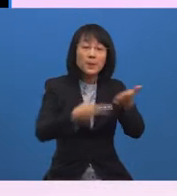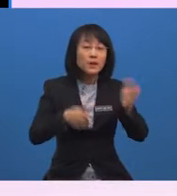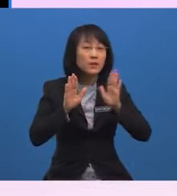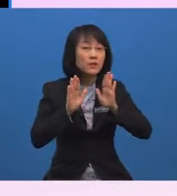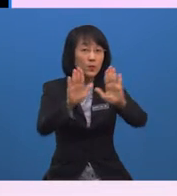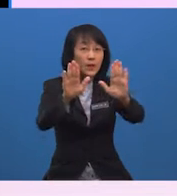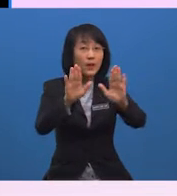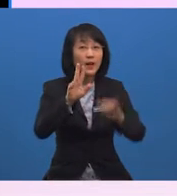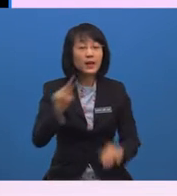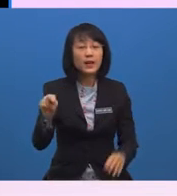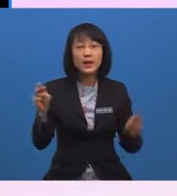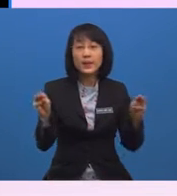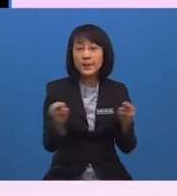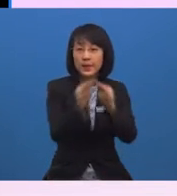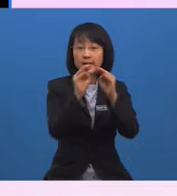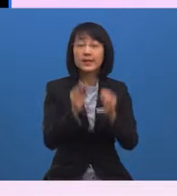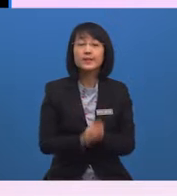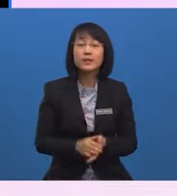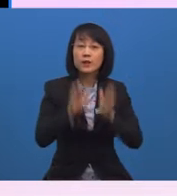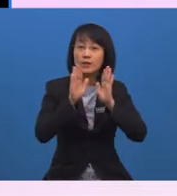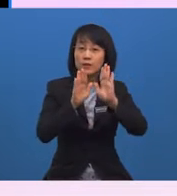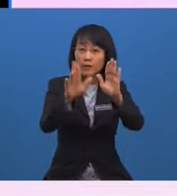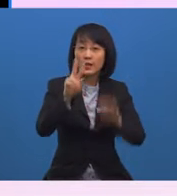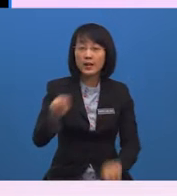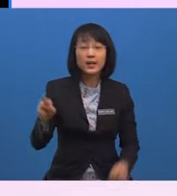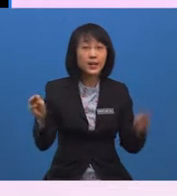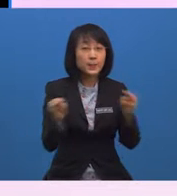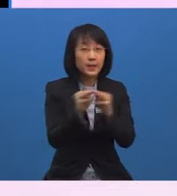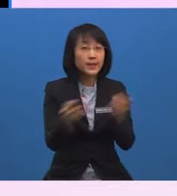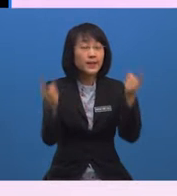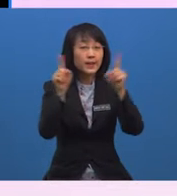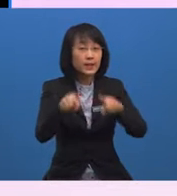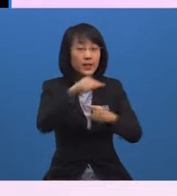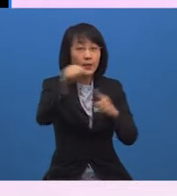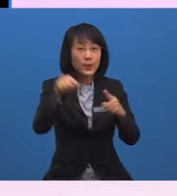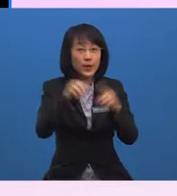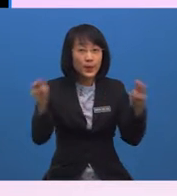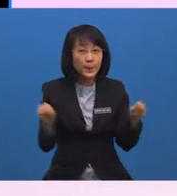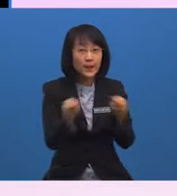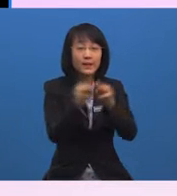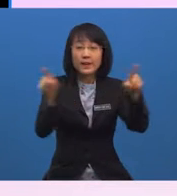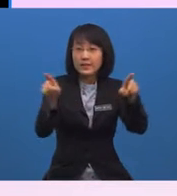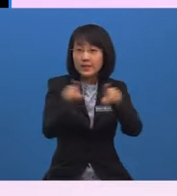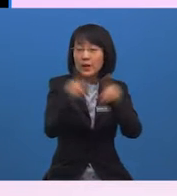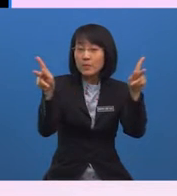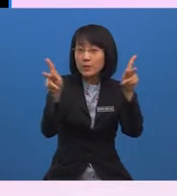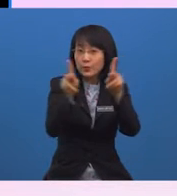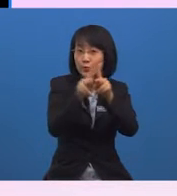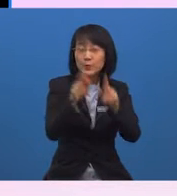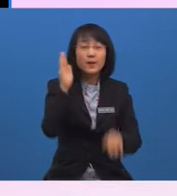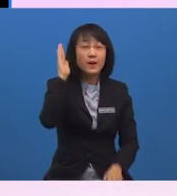murid-murid? Tolakan magnet terjadi apabila magnet yang sama kutub akan menolak